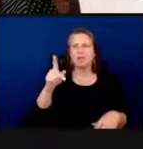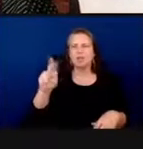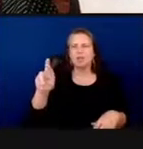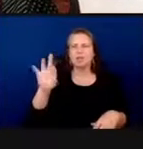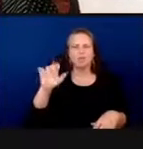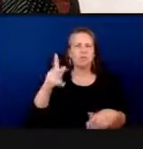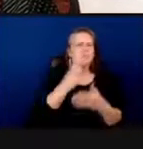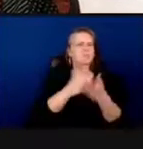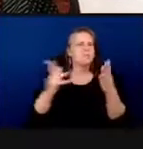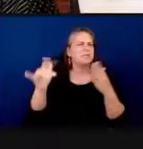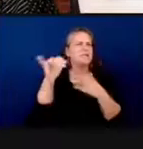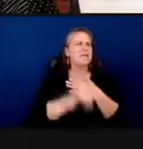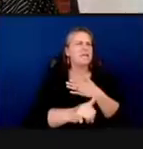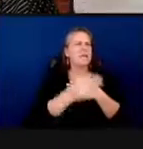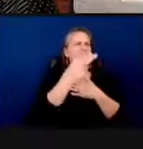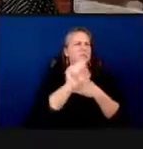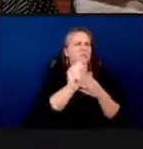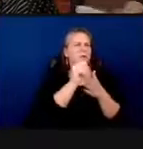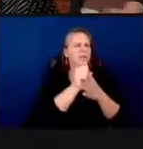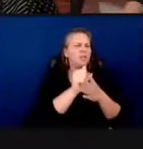أعطي فقط الكلمة